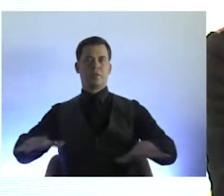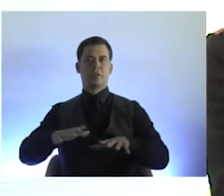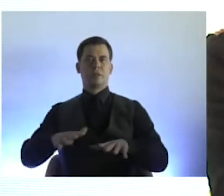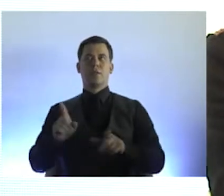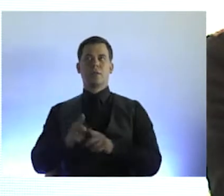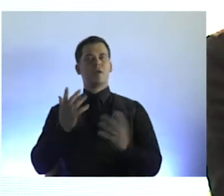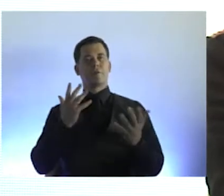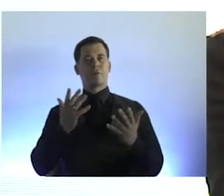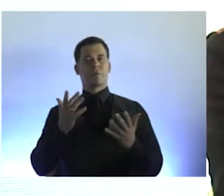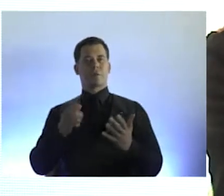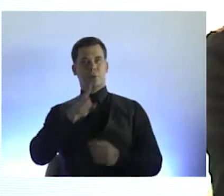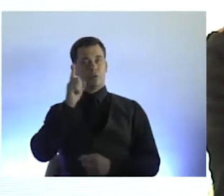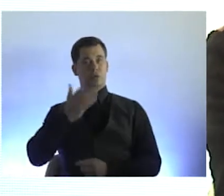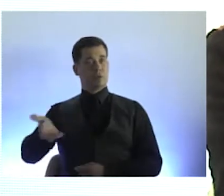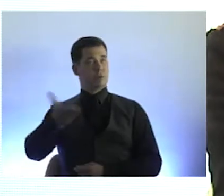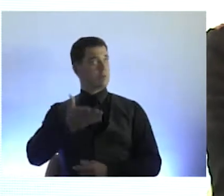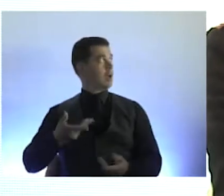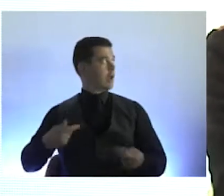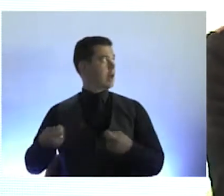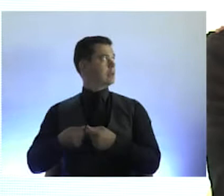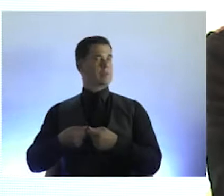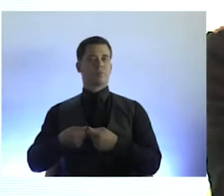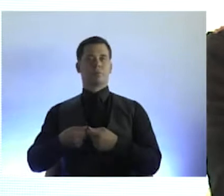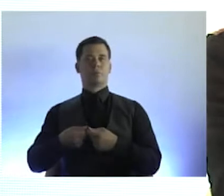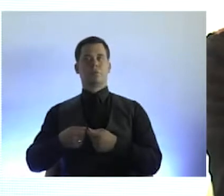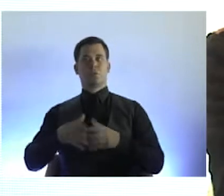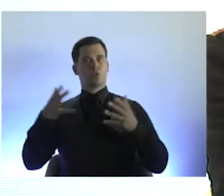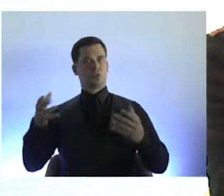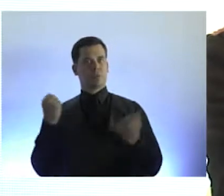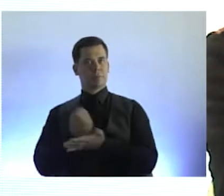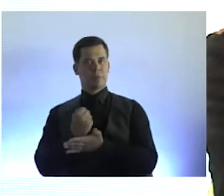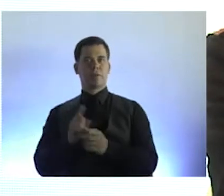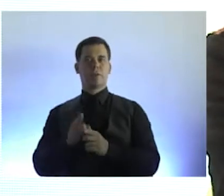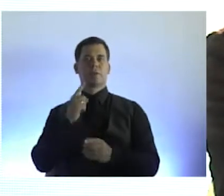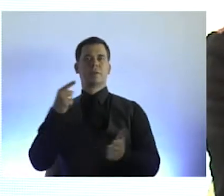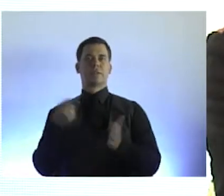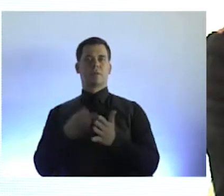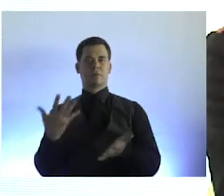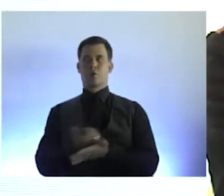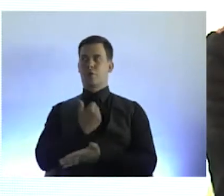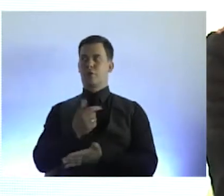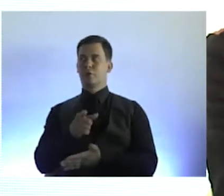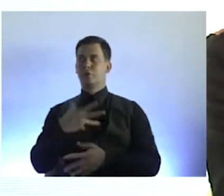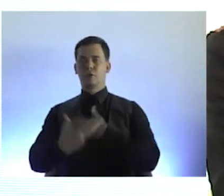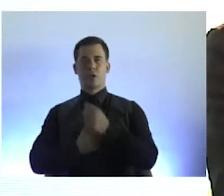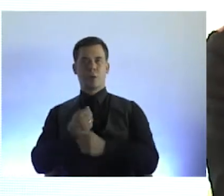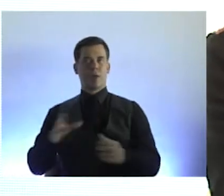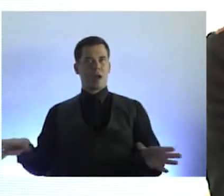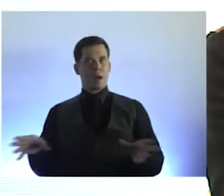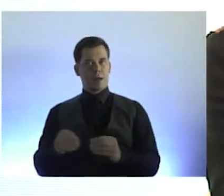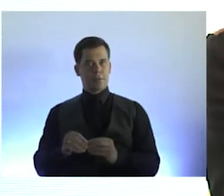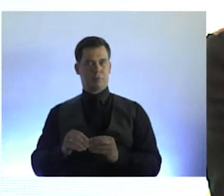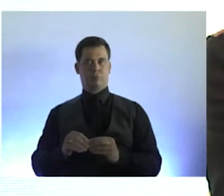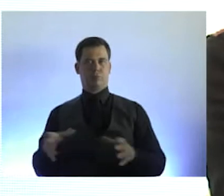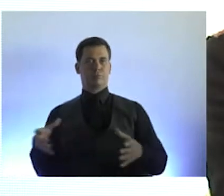które pozwalają ludziom razem robić duże rzeczy i razem osiągać cele. Czyli działanie razem to jest coś, czego... Tu mam